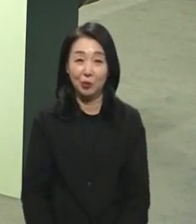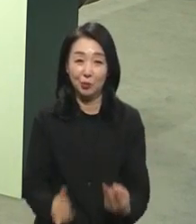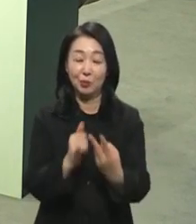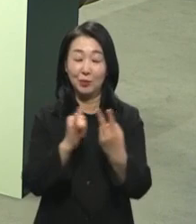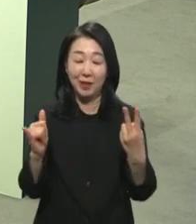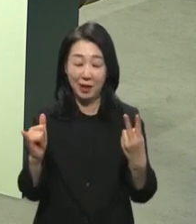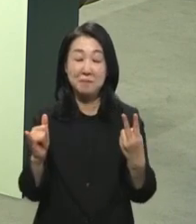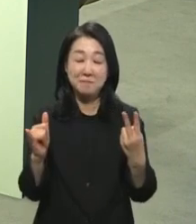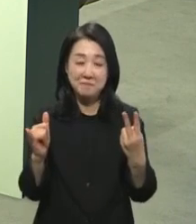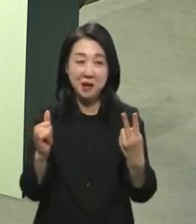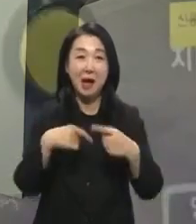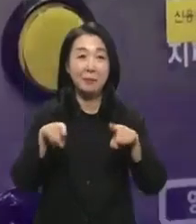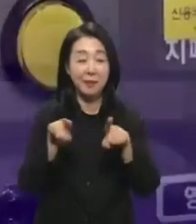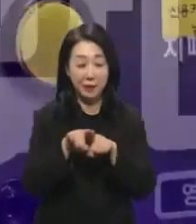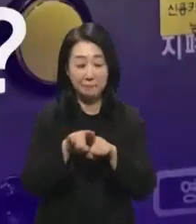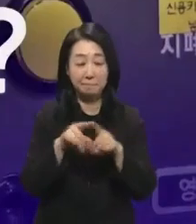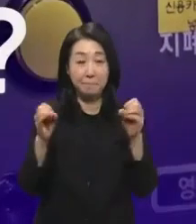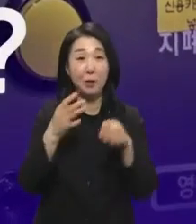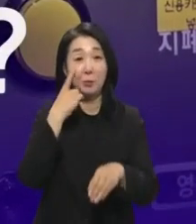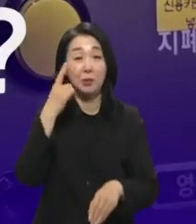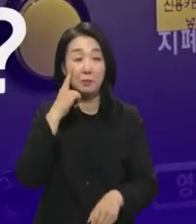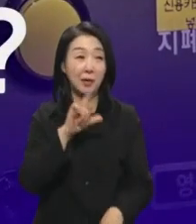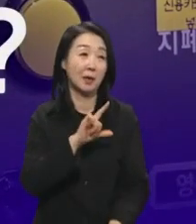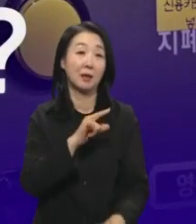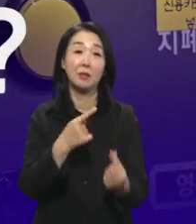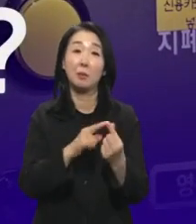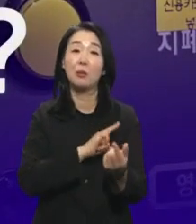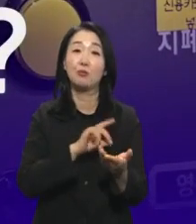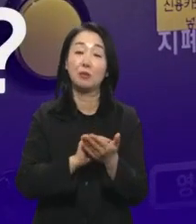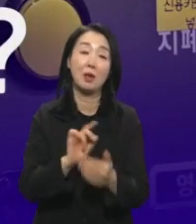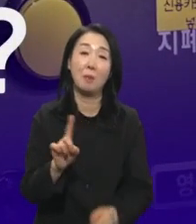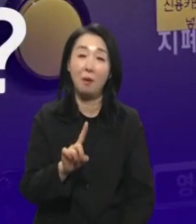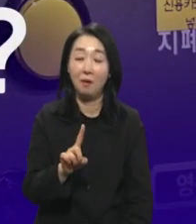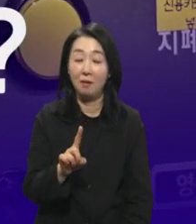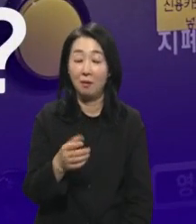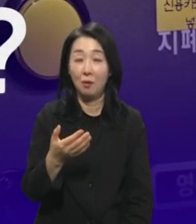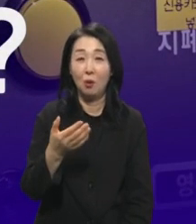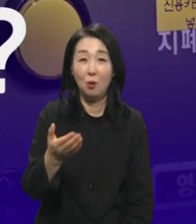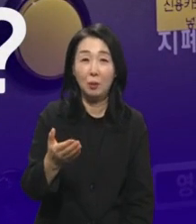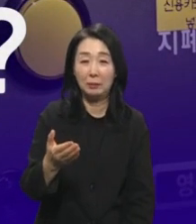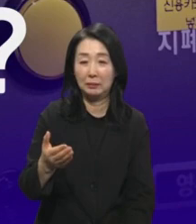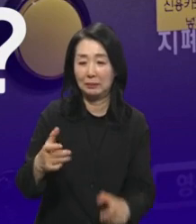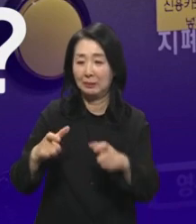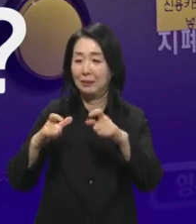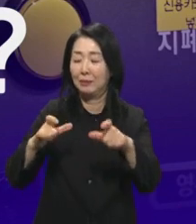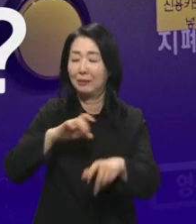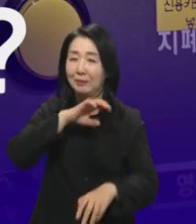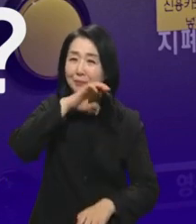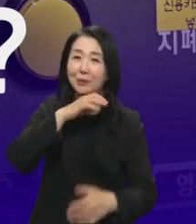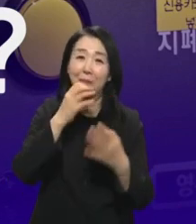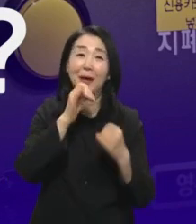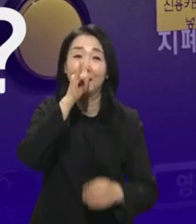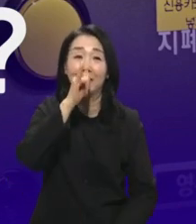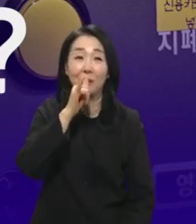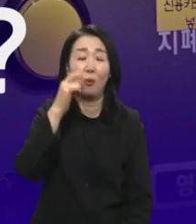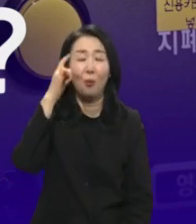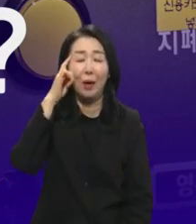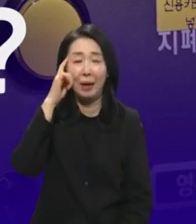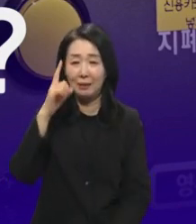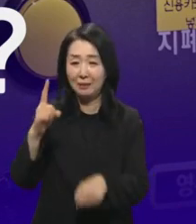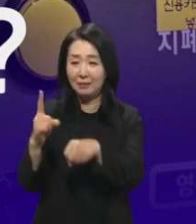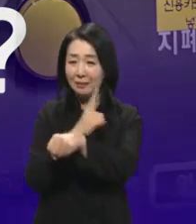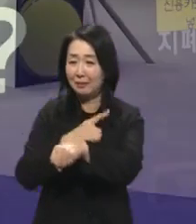번째 주제가 보겠습니다 주말에 두 분도 뭐 지역국 인원 좀 있었을 거 같은데 디지털 광국